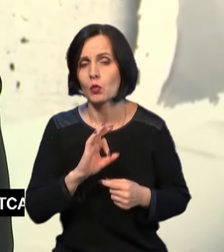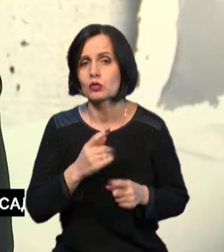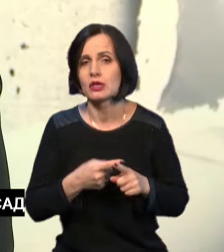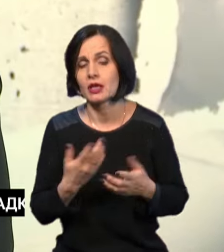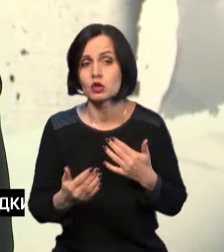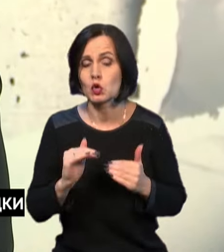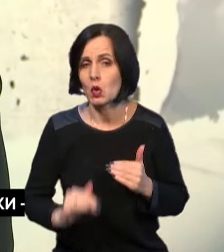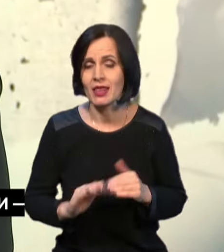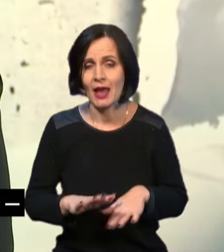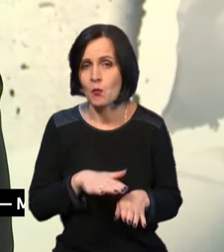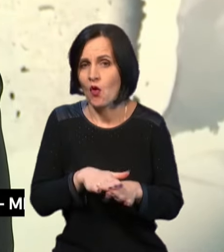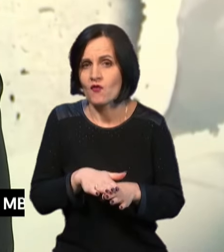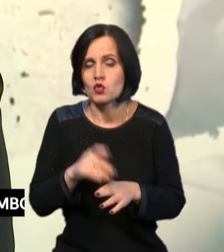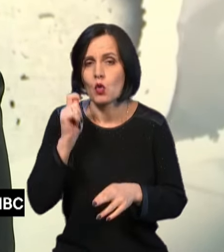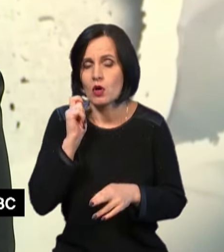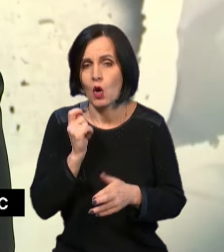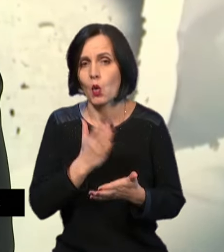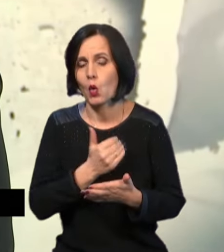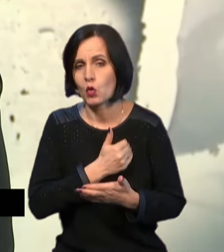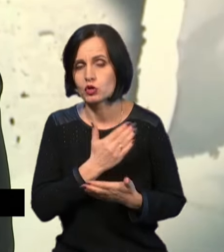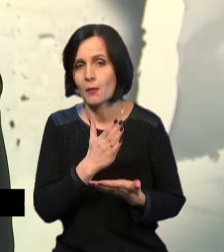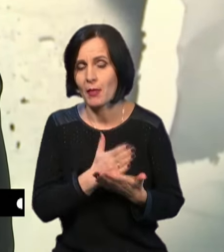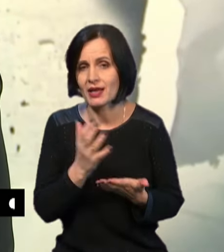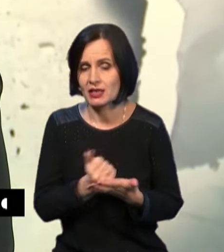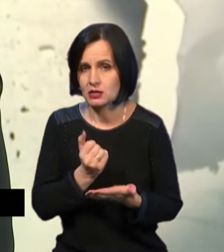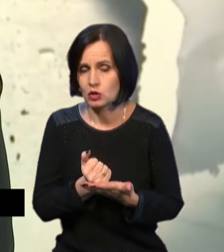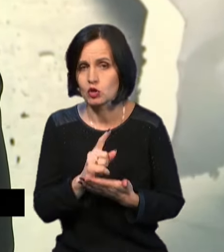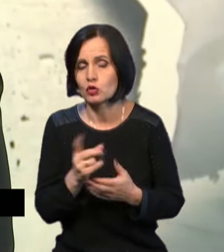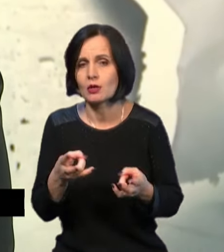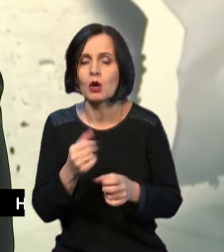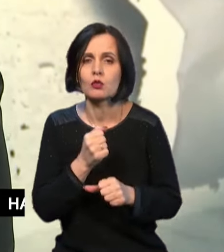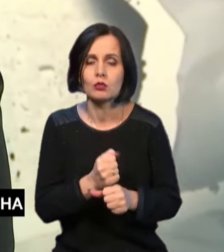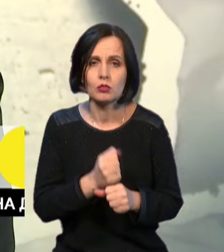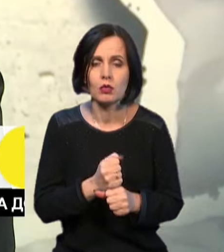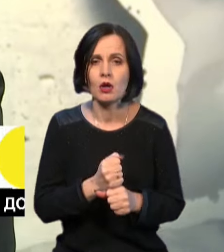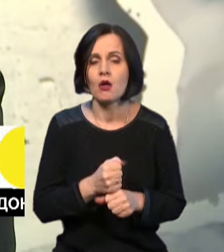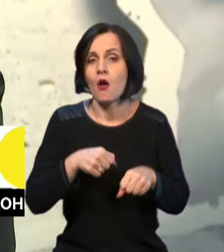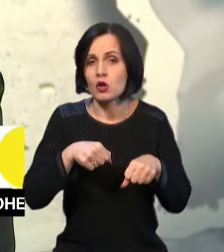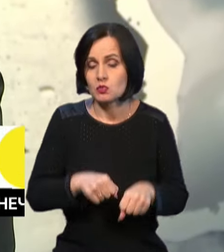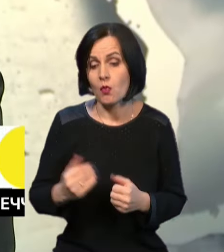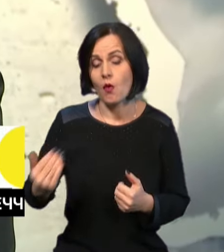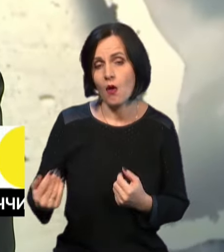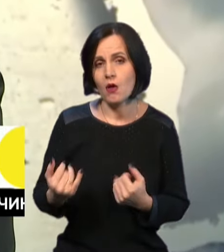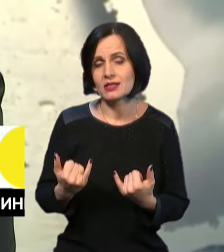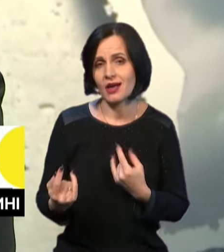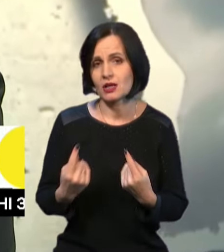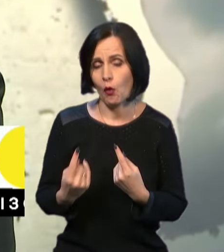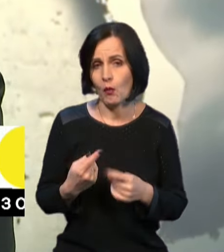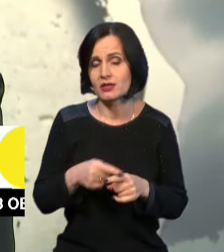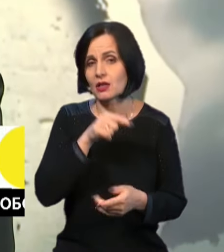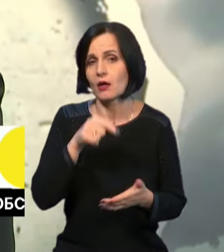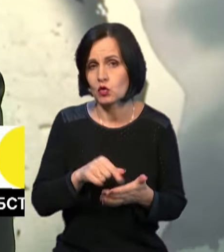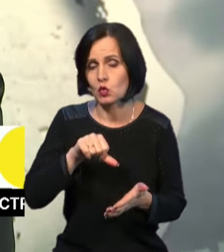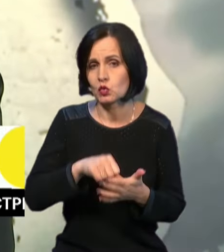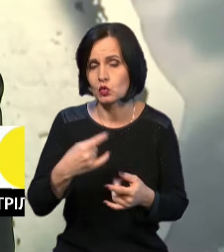дитина неповнолітня і вона хоче мати підзаробіток, що для цього потрібно робити. І з правової сторони ми зараз обговоримо це запитання. Долучимо